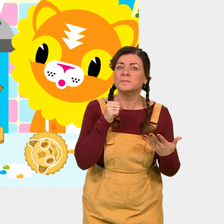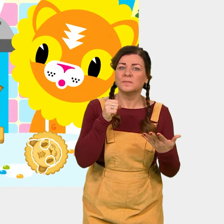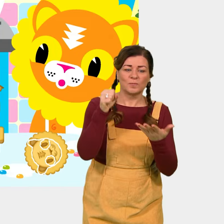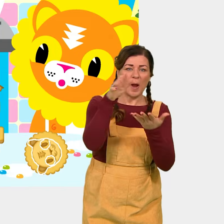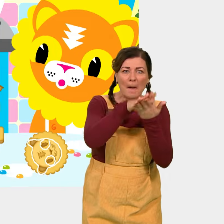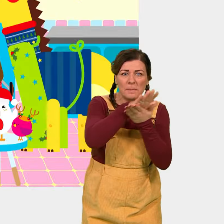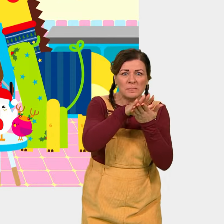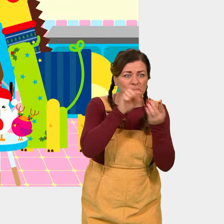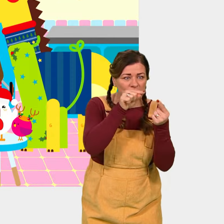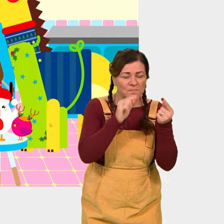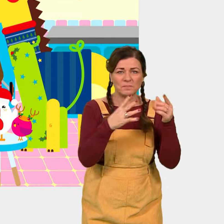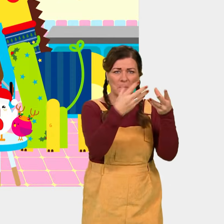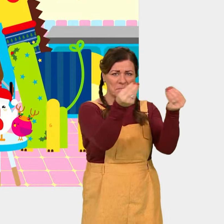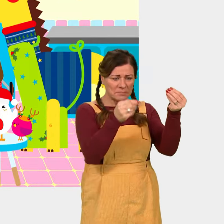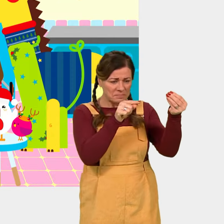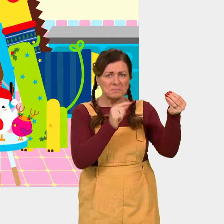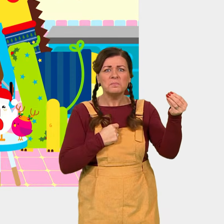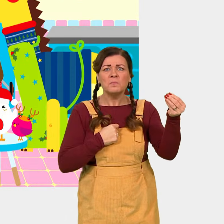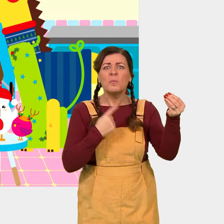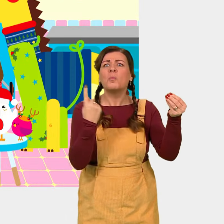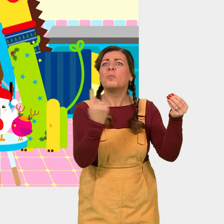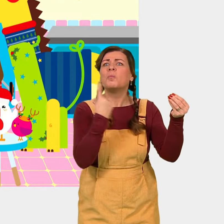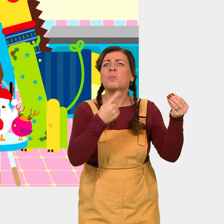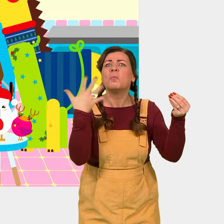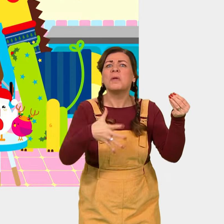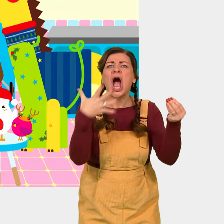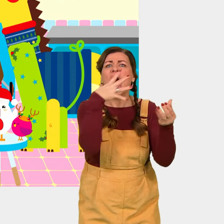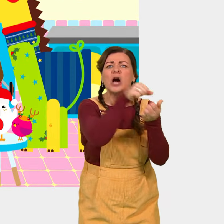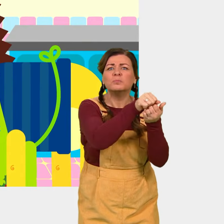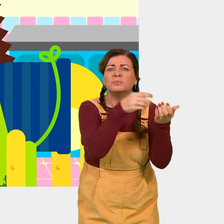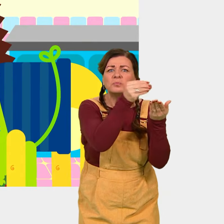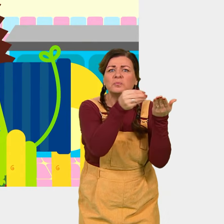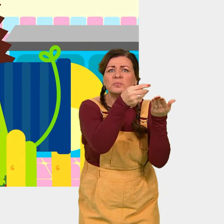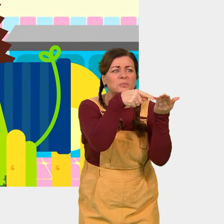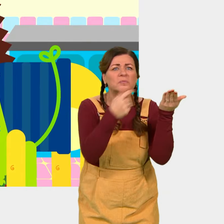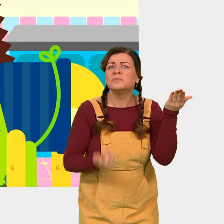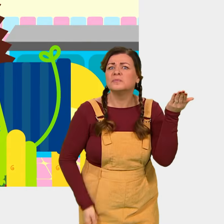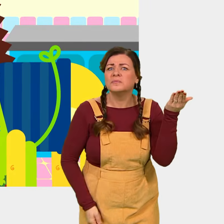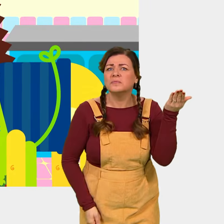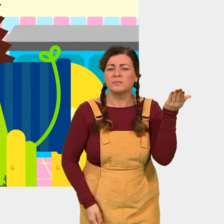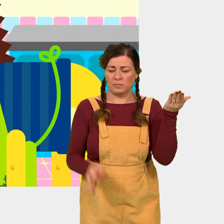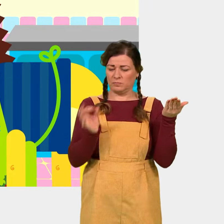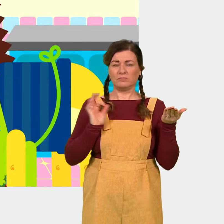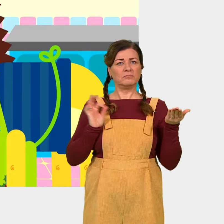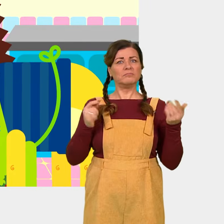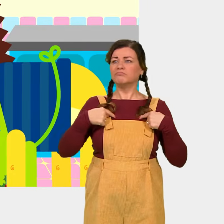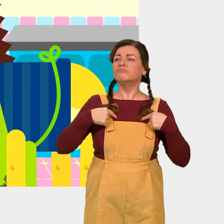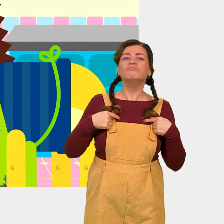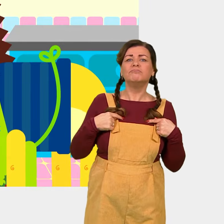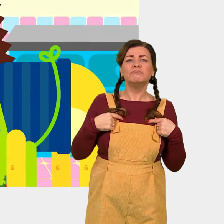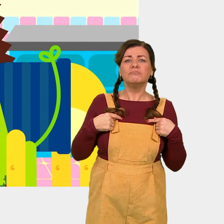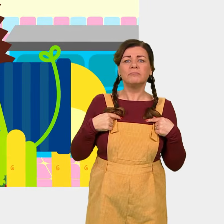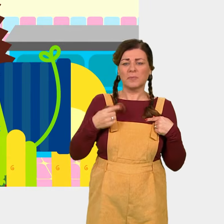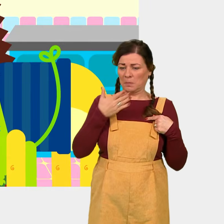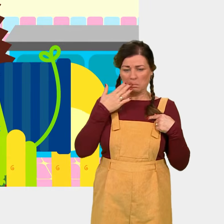tŷ. Pwy sydd wedi bwyta fy nhŷ sinsir i? Neb, medde'r lleill. Dyn ni ddim